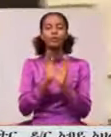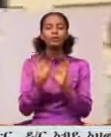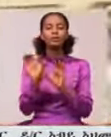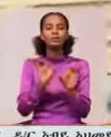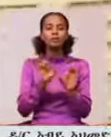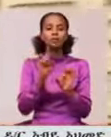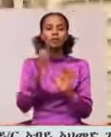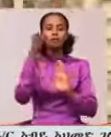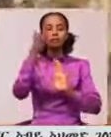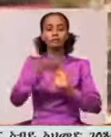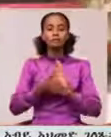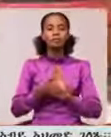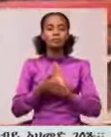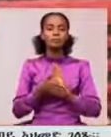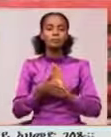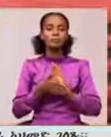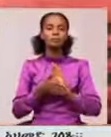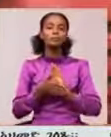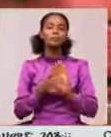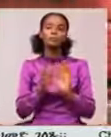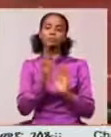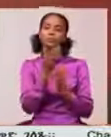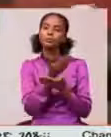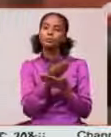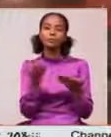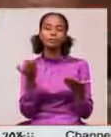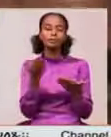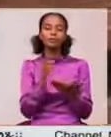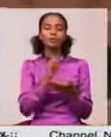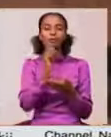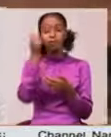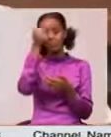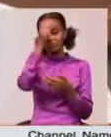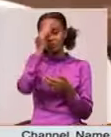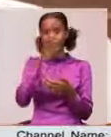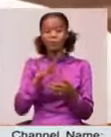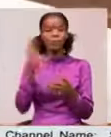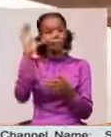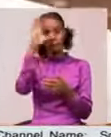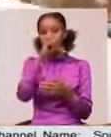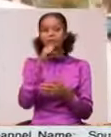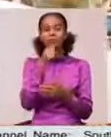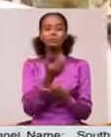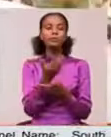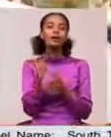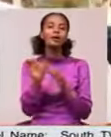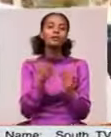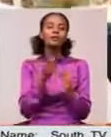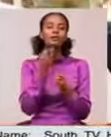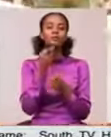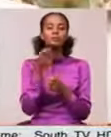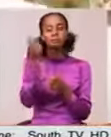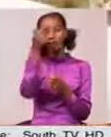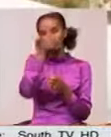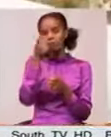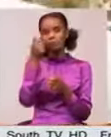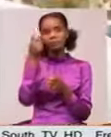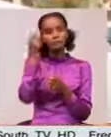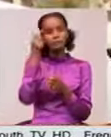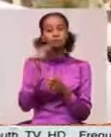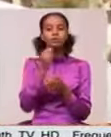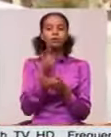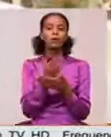ያ የተፈጸመበት ነገር እውነት ማንም ሰው ኢትዮጵያዊ የሆነ ሰው የማይገምተው ነገር ያደርጋል ብሎ ማንም የማያስበው ነገር ነው